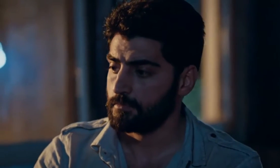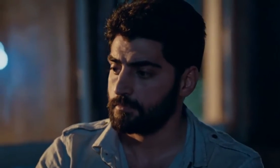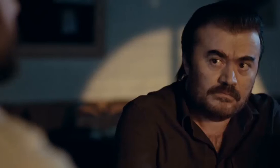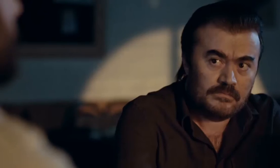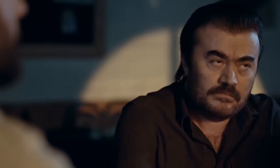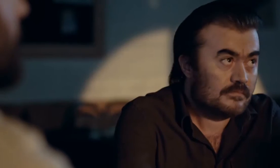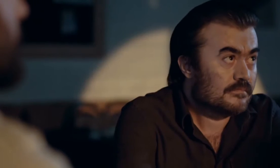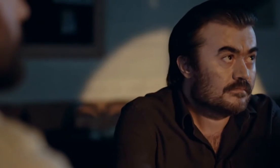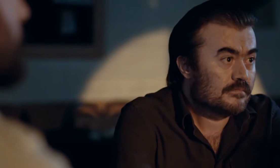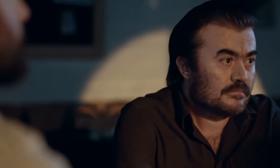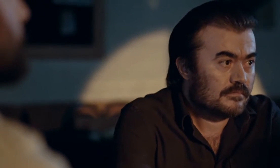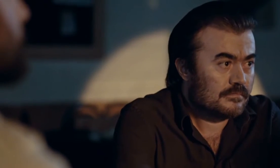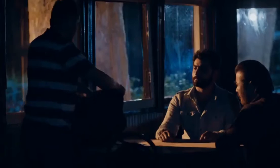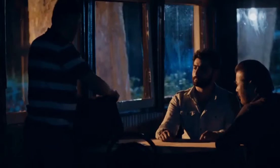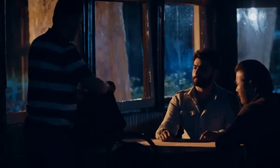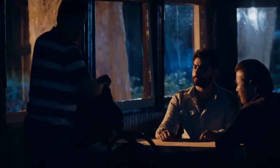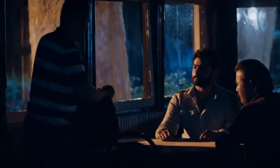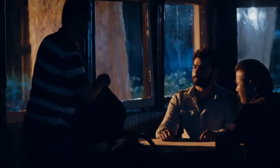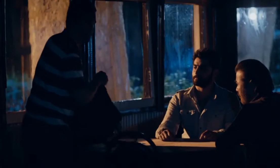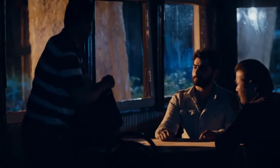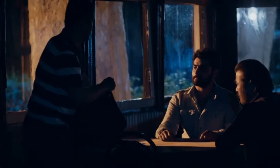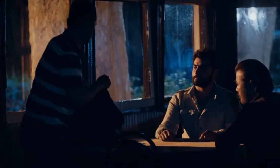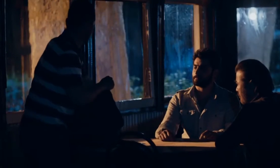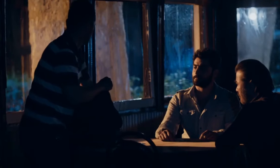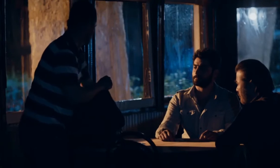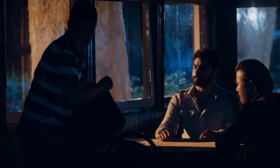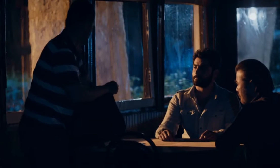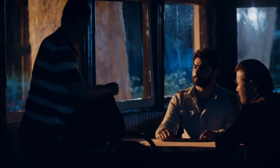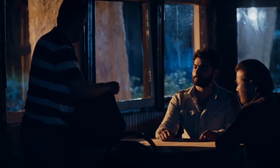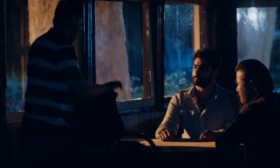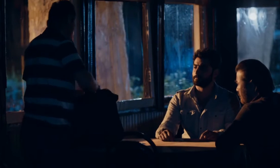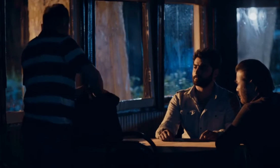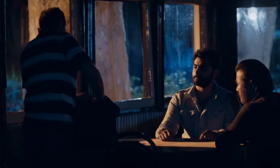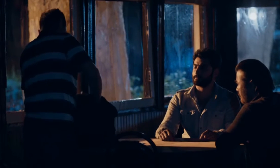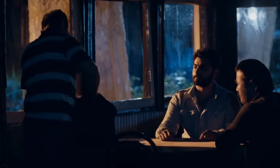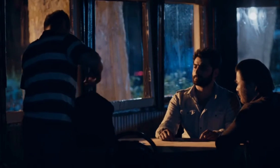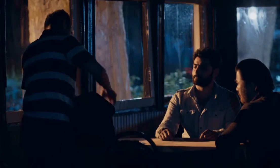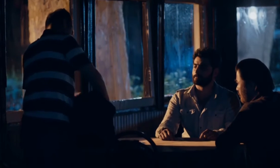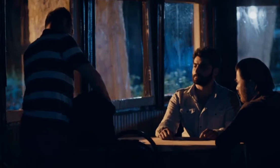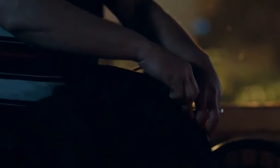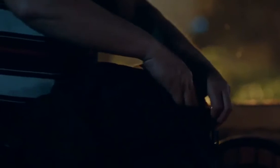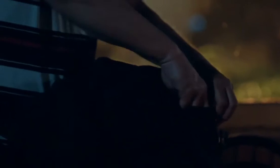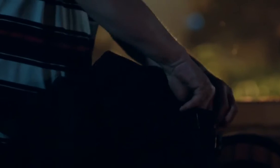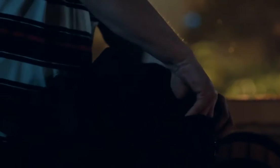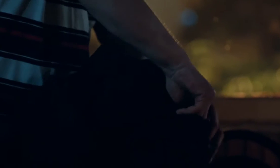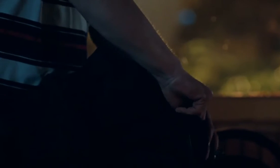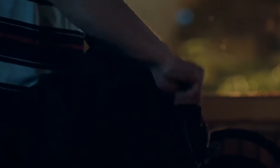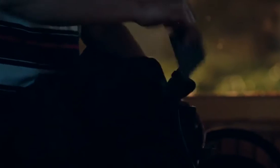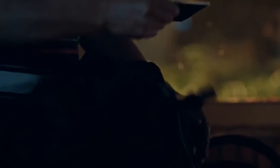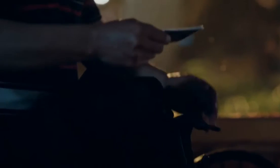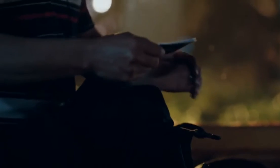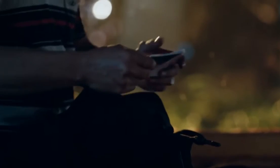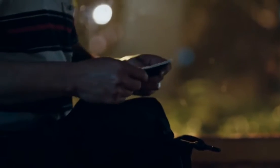Hafif göbekli yürüdü. Kahveci ocakta durmuş. Dikkatle o tarafa bakıyor. Geniş omuzlu adam Yusuf'un masasına geçti. Bu sırada